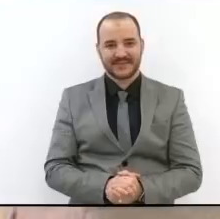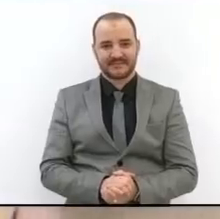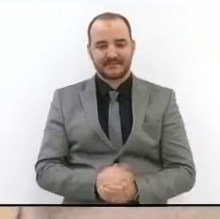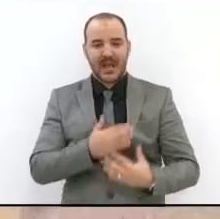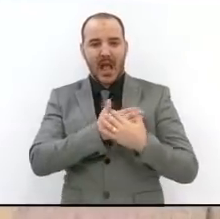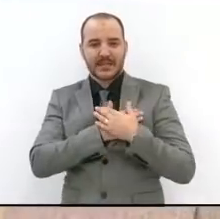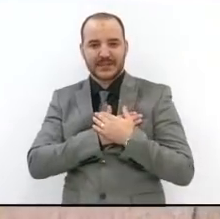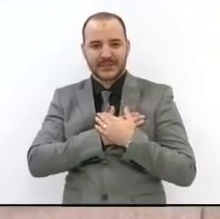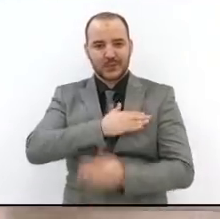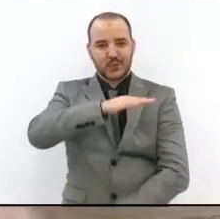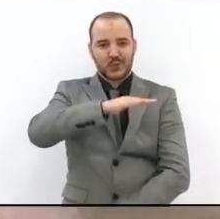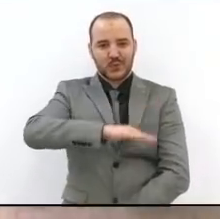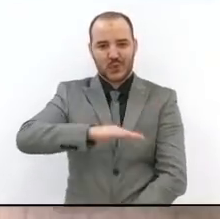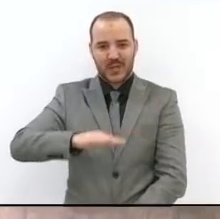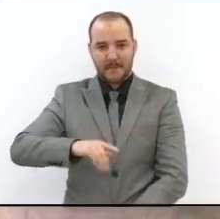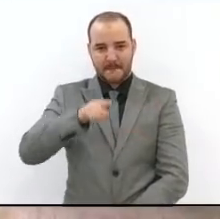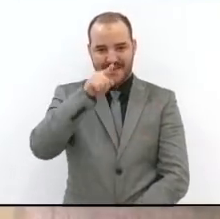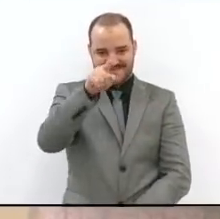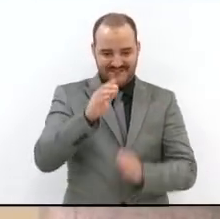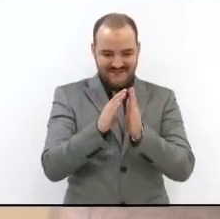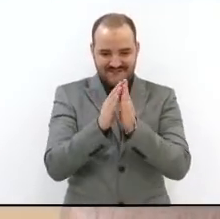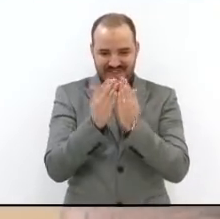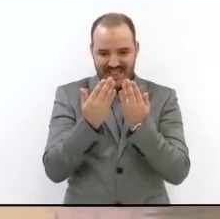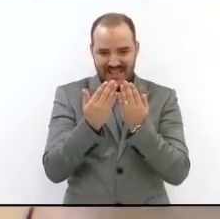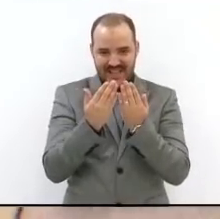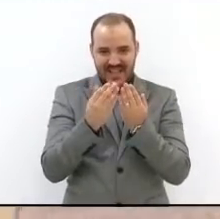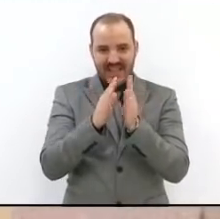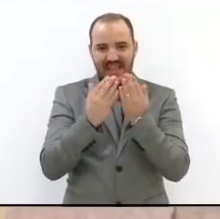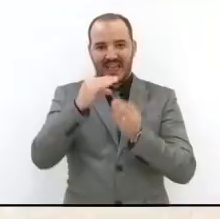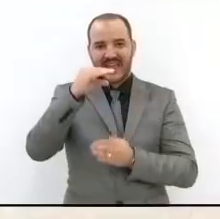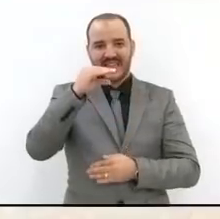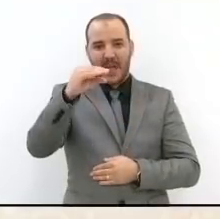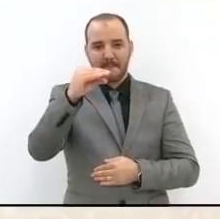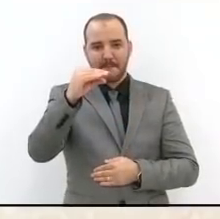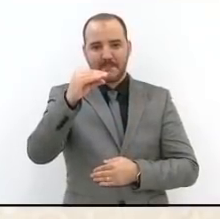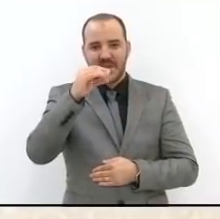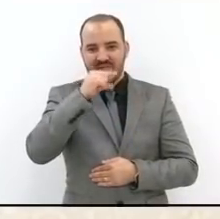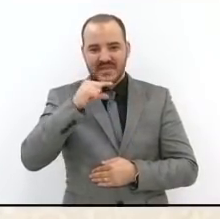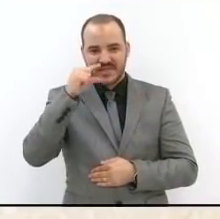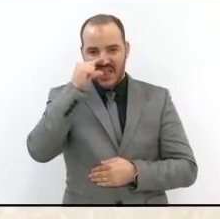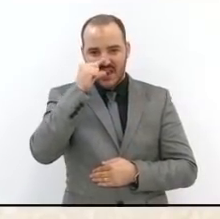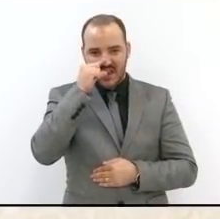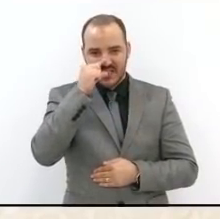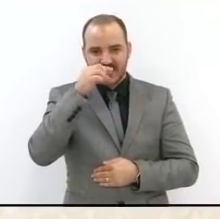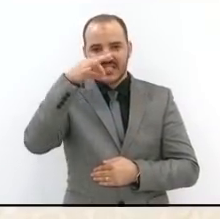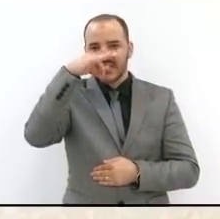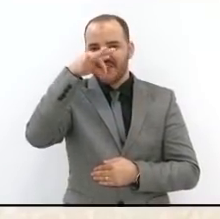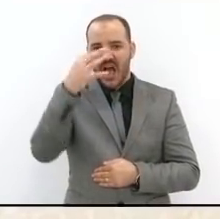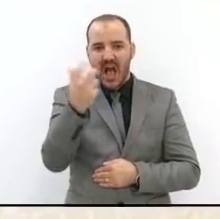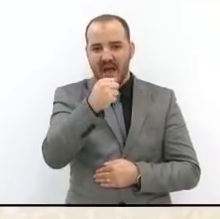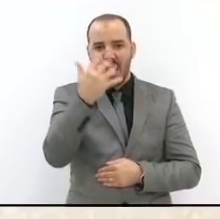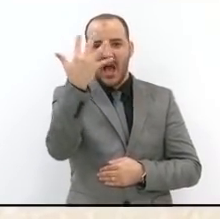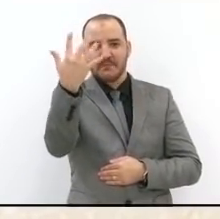عزيزي الطالب، قم بفتح الكتاب صفحة 15 لنجيب سويا عن التدريب